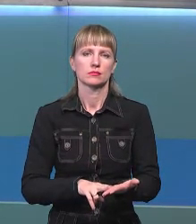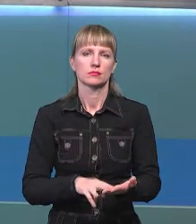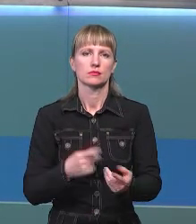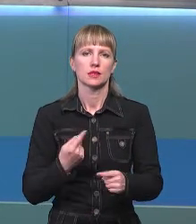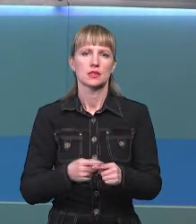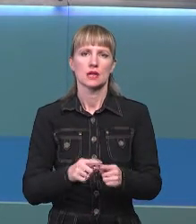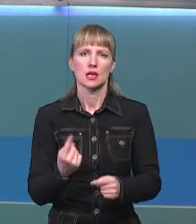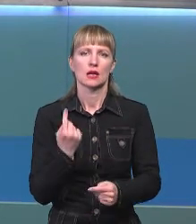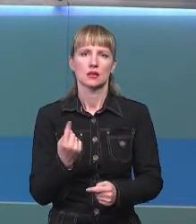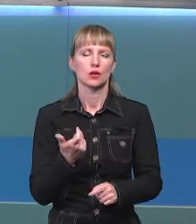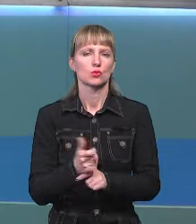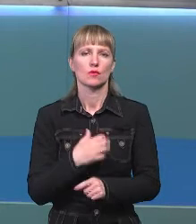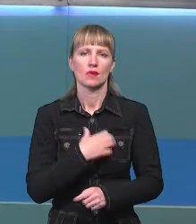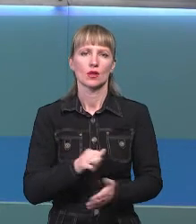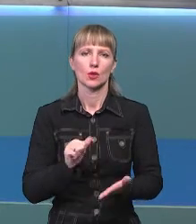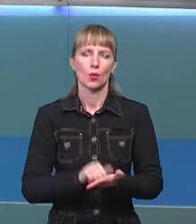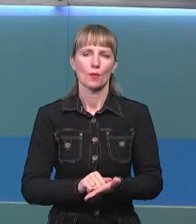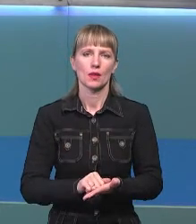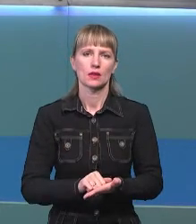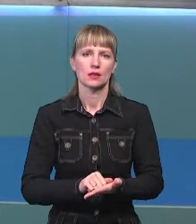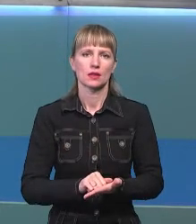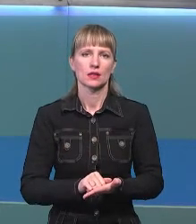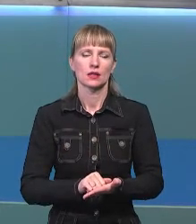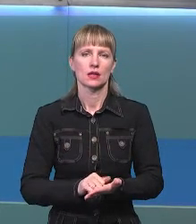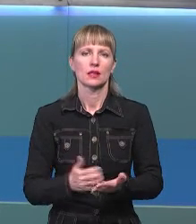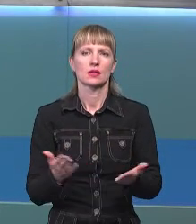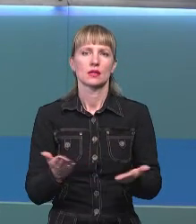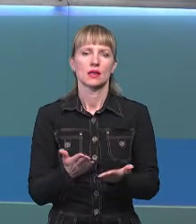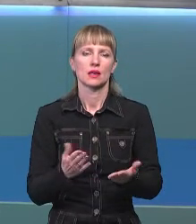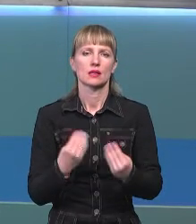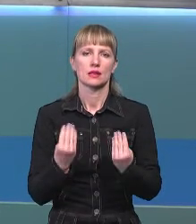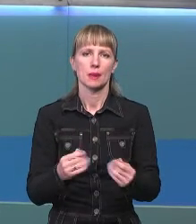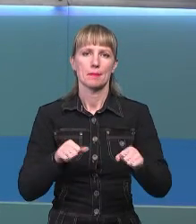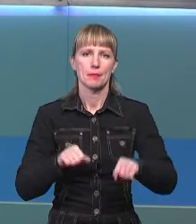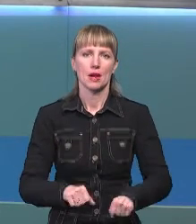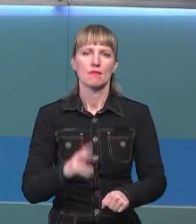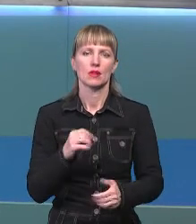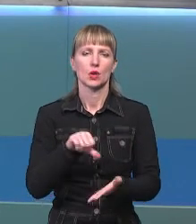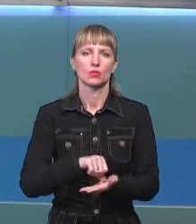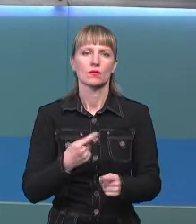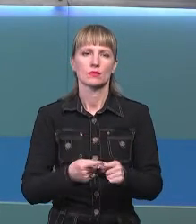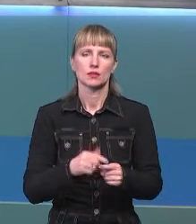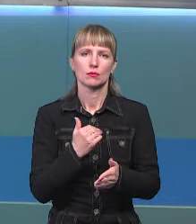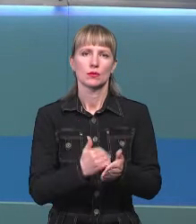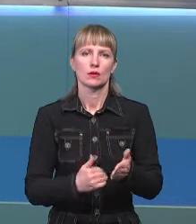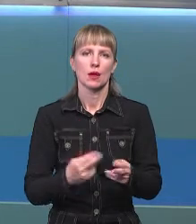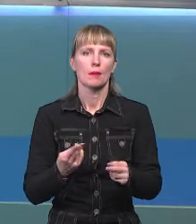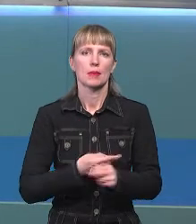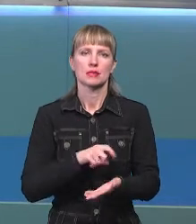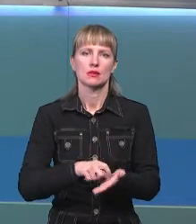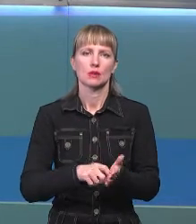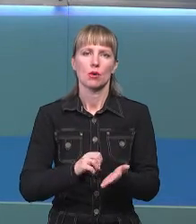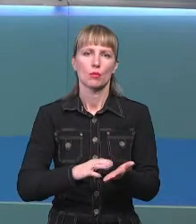Це єдиний і дуже важливий документ, який дає право на участь в цій програмі. А без квартирного обліку не